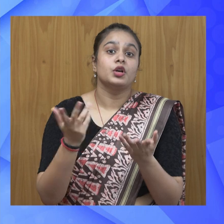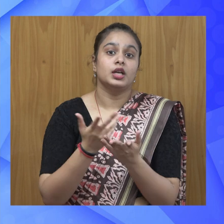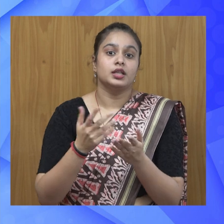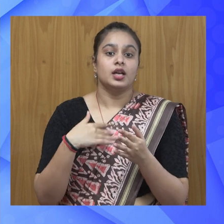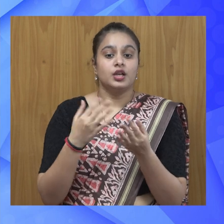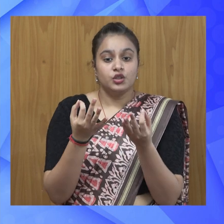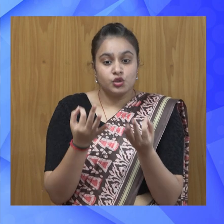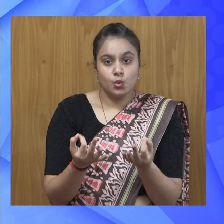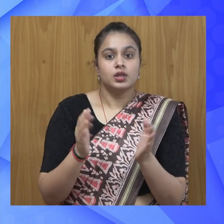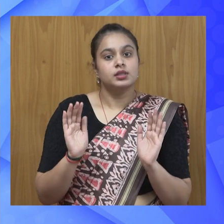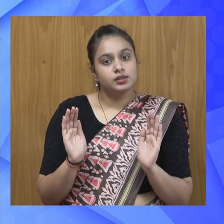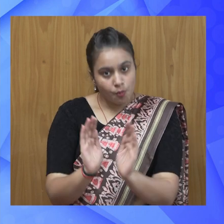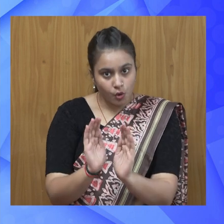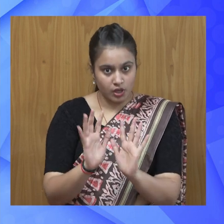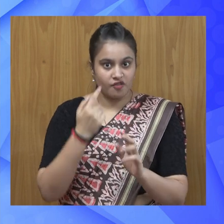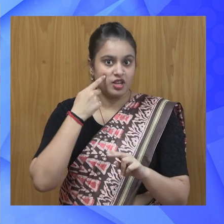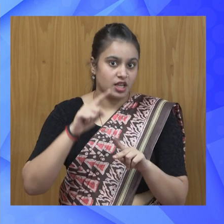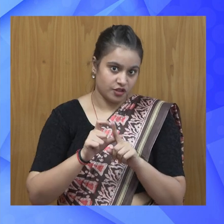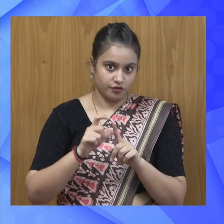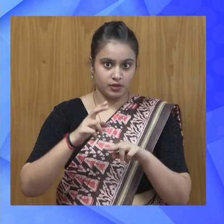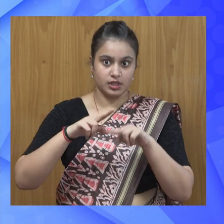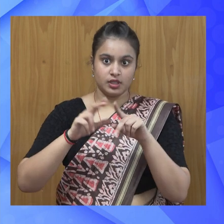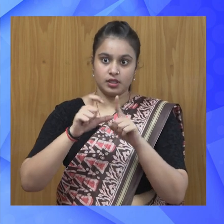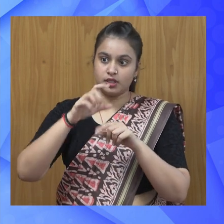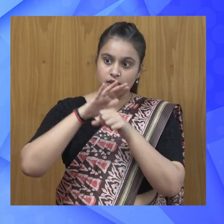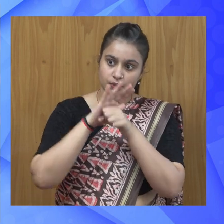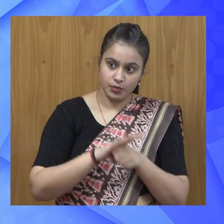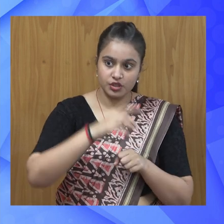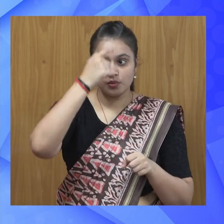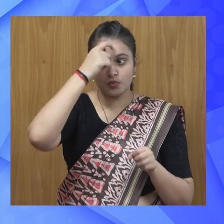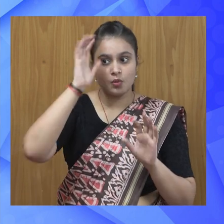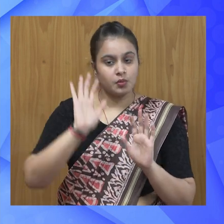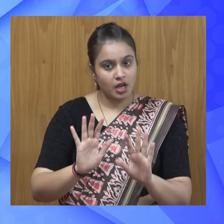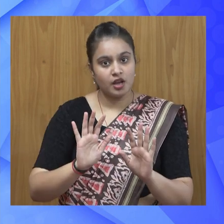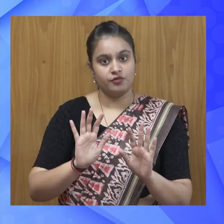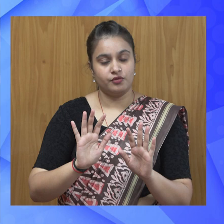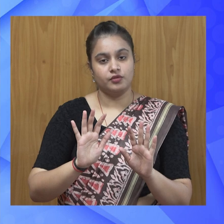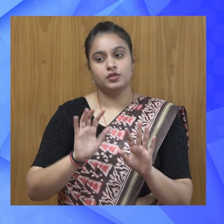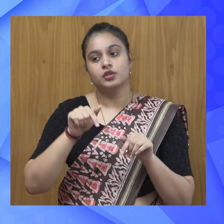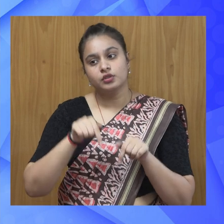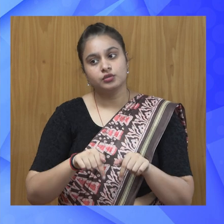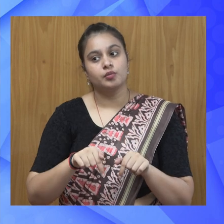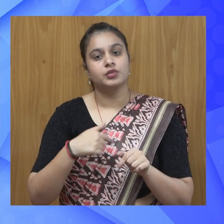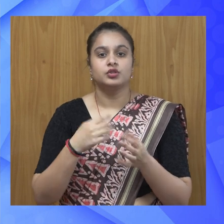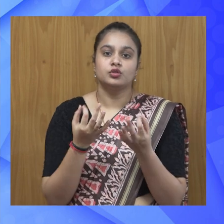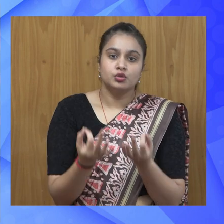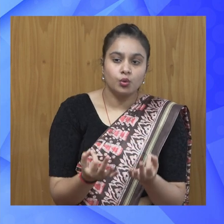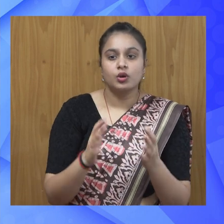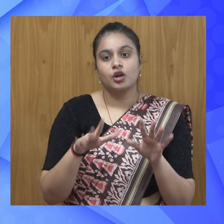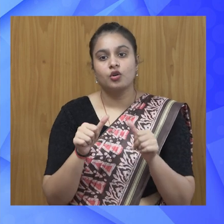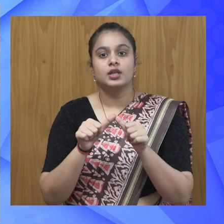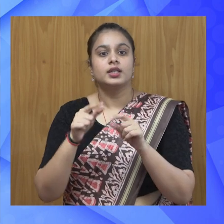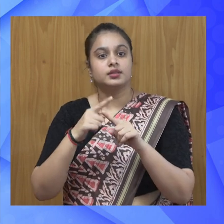कि योगा एक सपोर्ट करता है, अगर आपको डिप्रेशन की बीमारी है तो आपको प्रॉपर ट्रीटमेंट भी लेना पड़ेगा और योगा के साथ साथ, या एंजाइटी